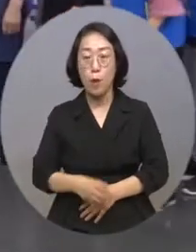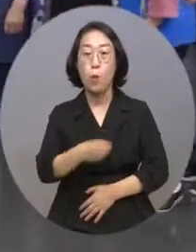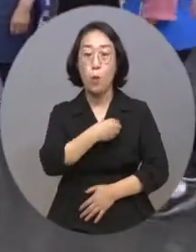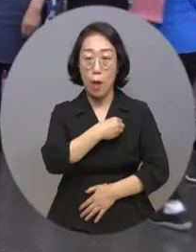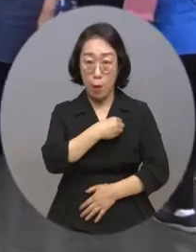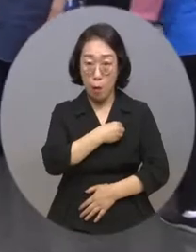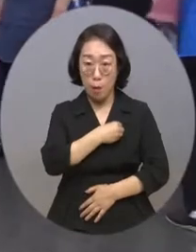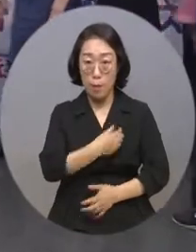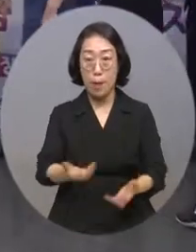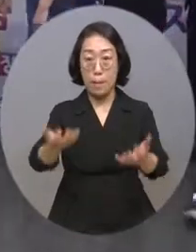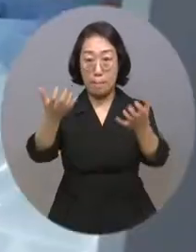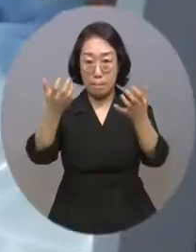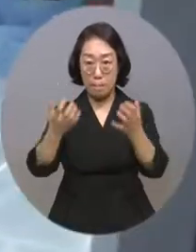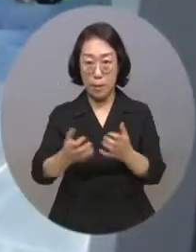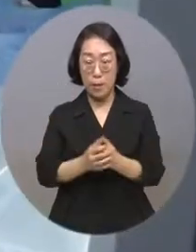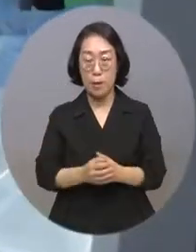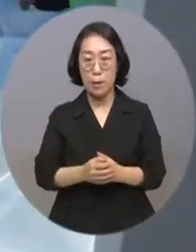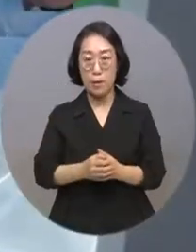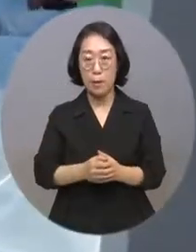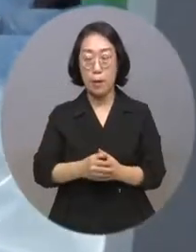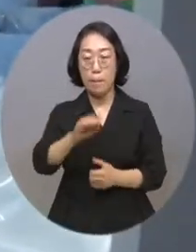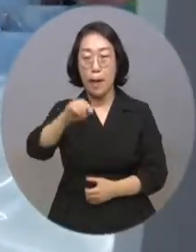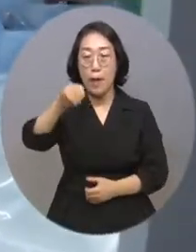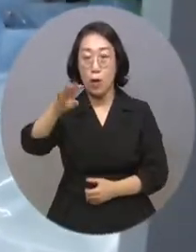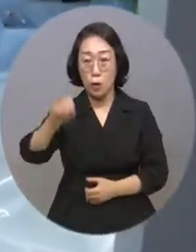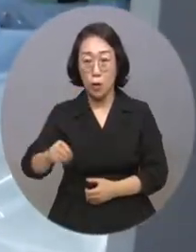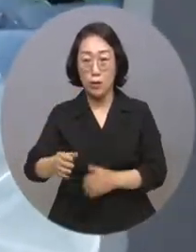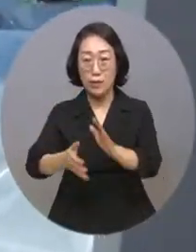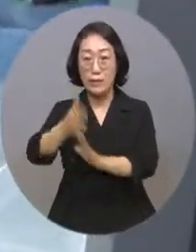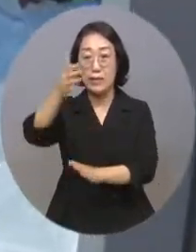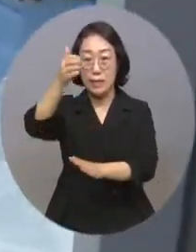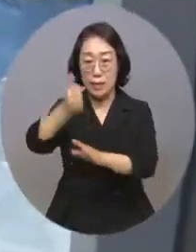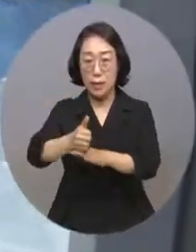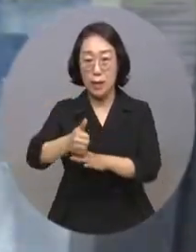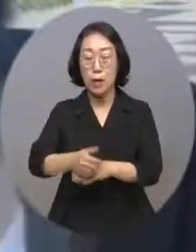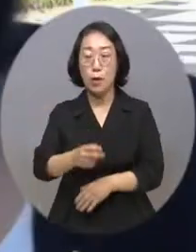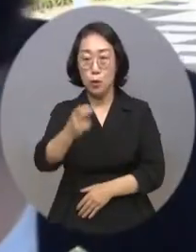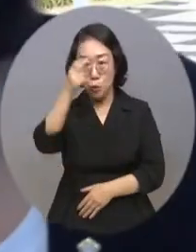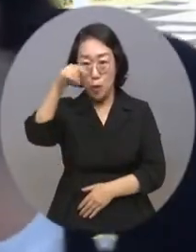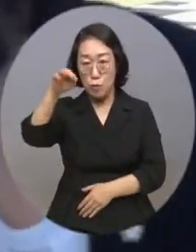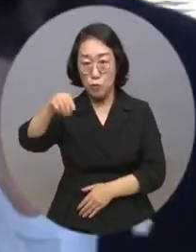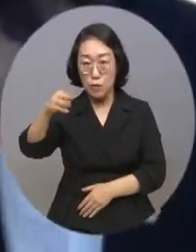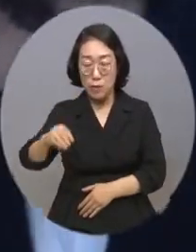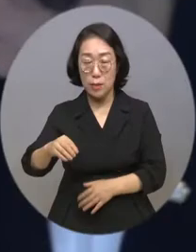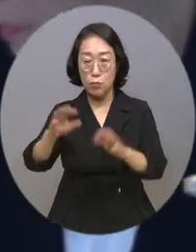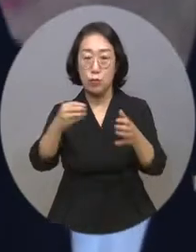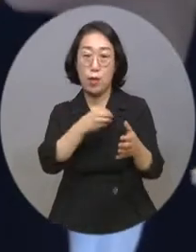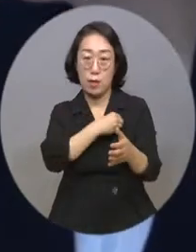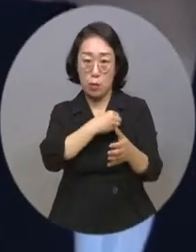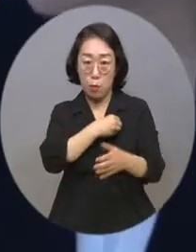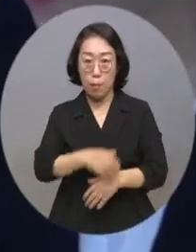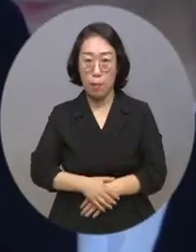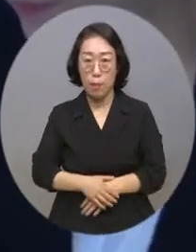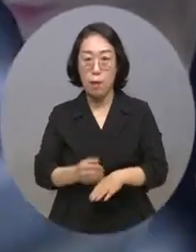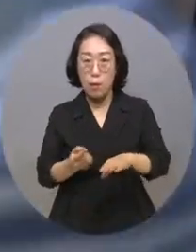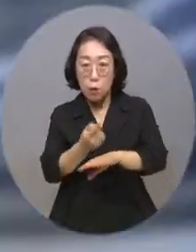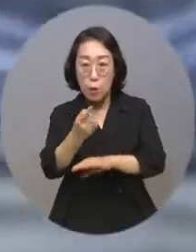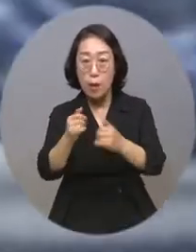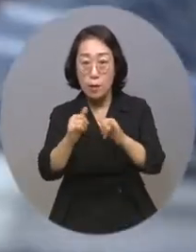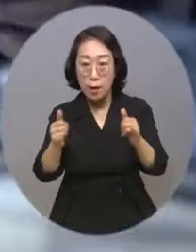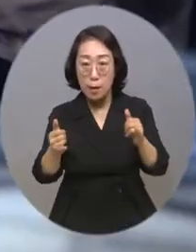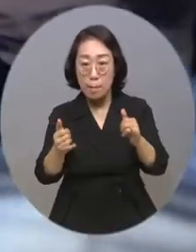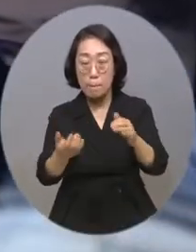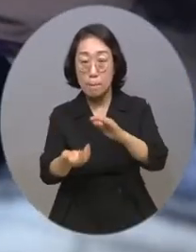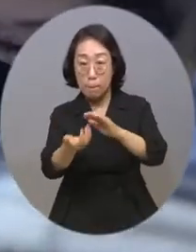함께 민선 8기 백영현 시장, 최춘식 국회의원, 서과석 시의장도